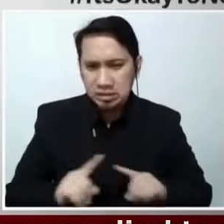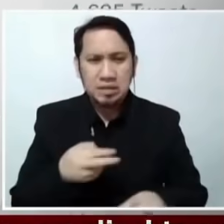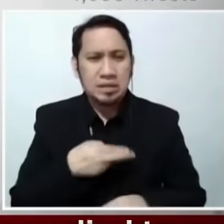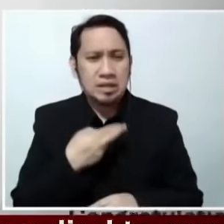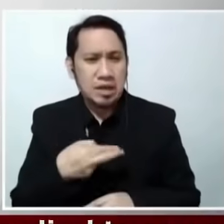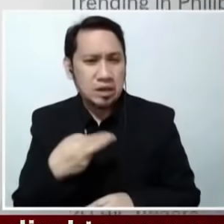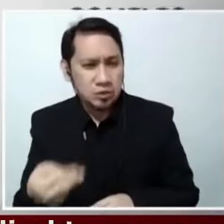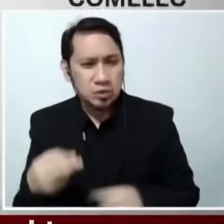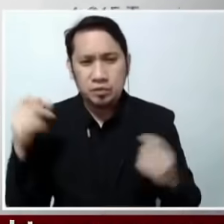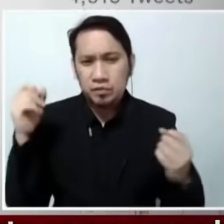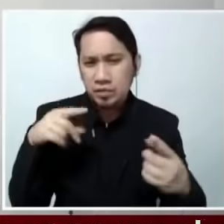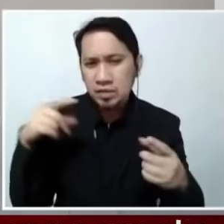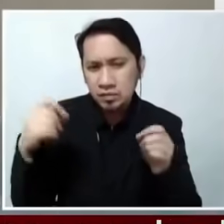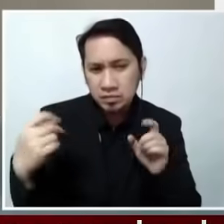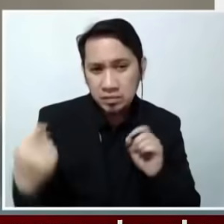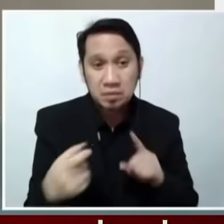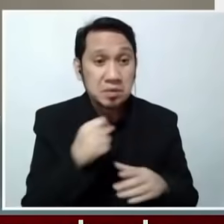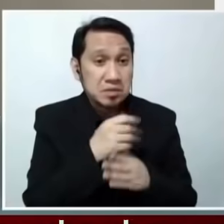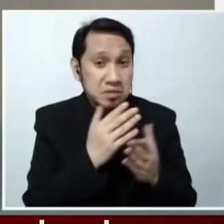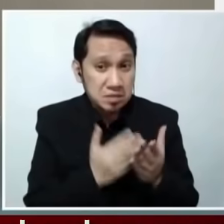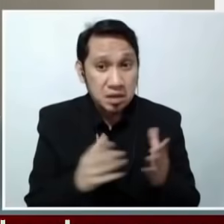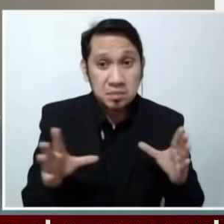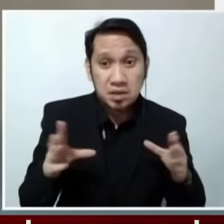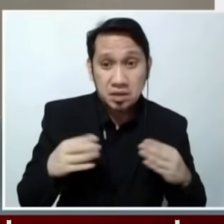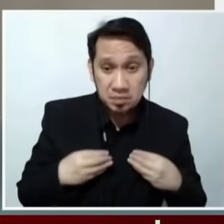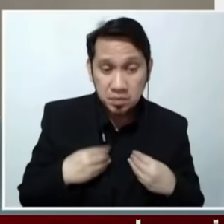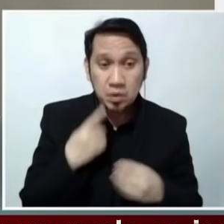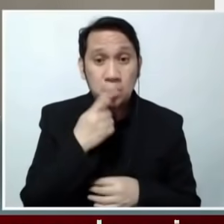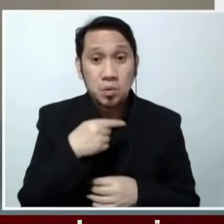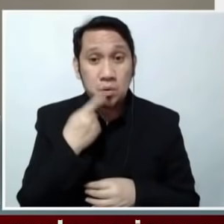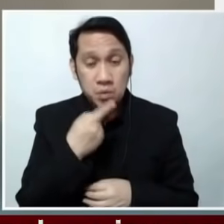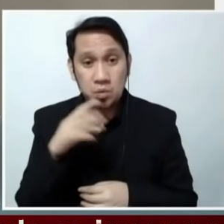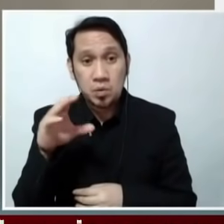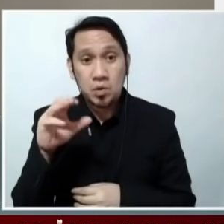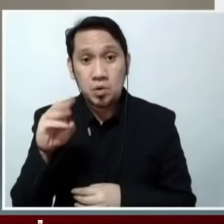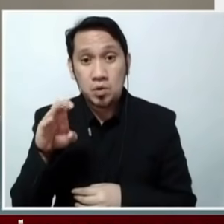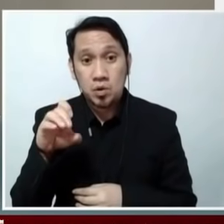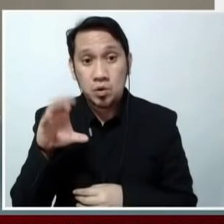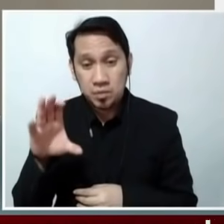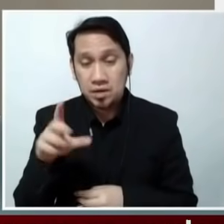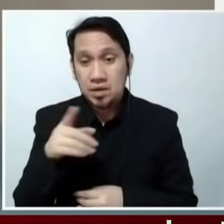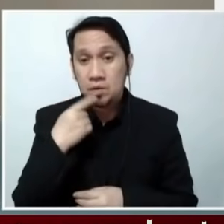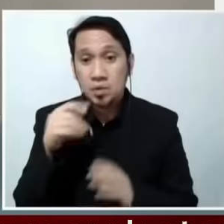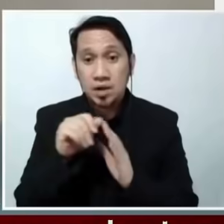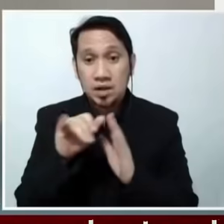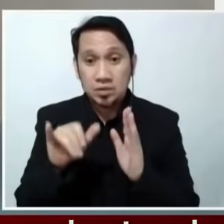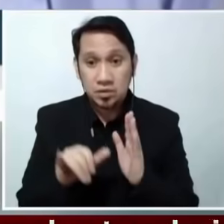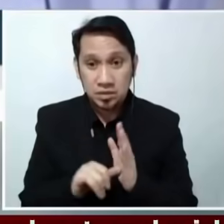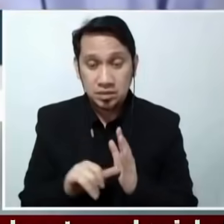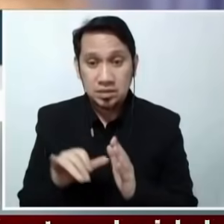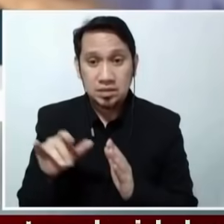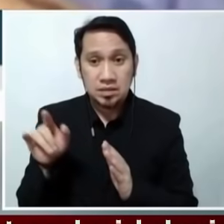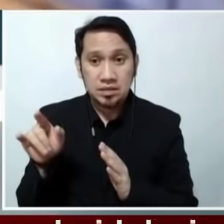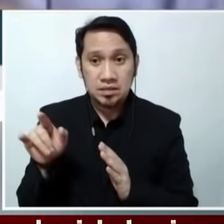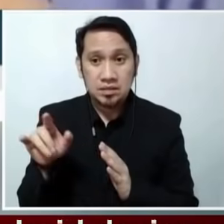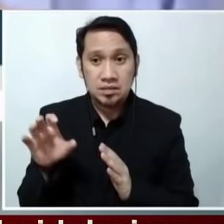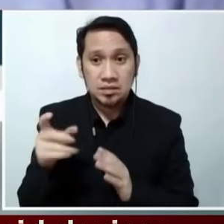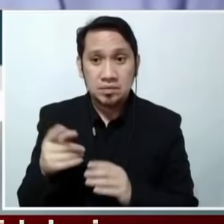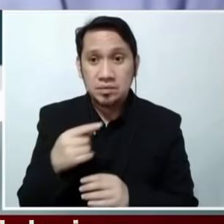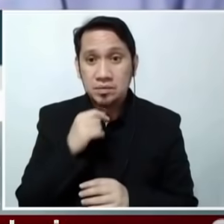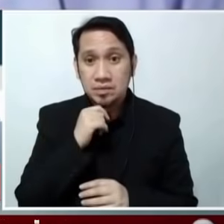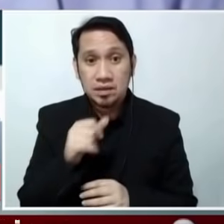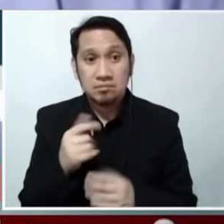reaksyon. May mga sumang-ayon, kabilang si dating COMELEC Chairman, Attorney Christian Monson. Hindi mo naman hinihingi,